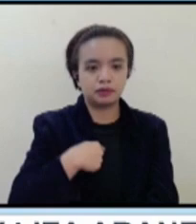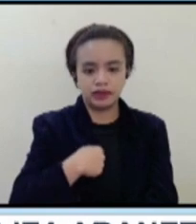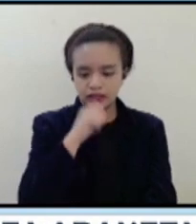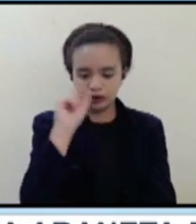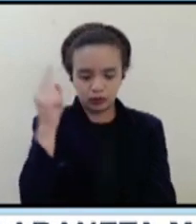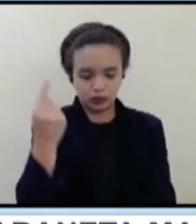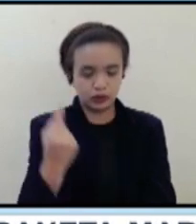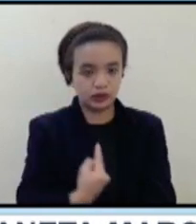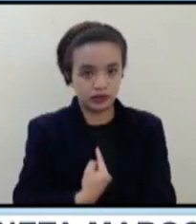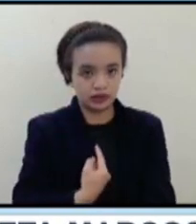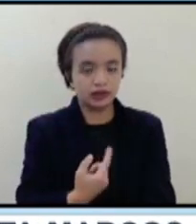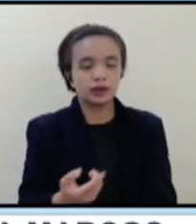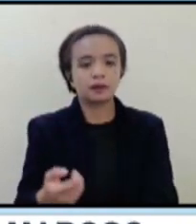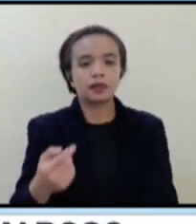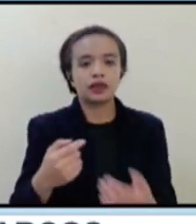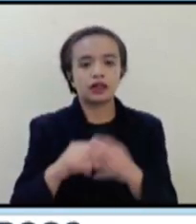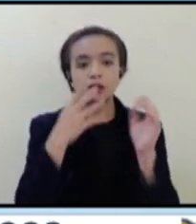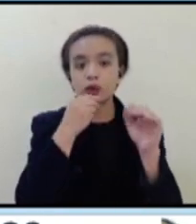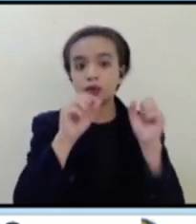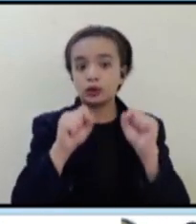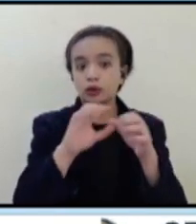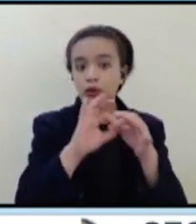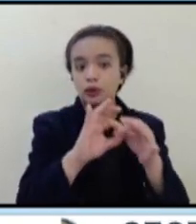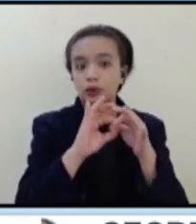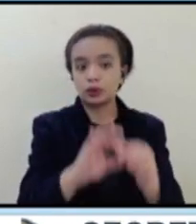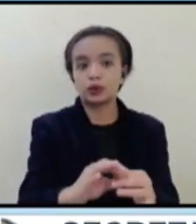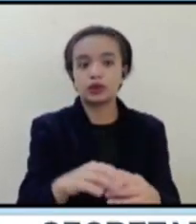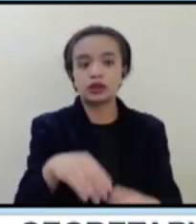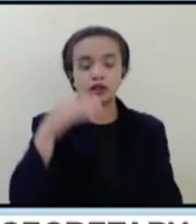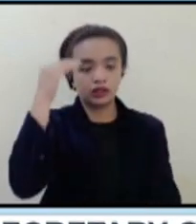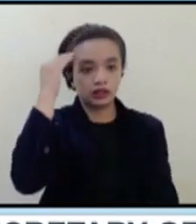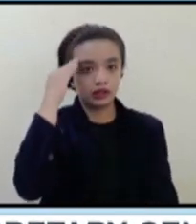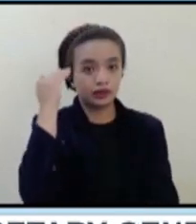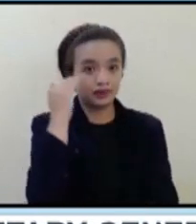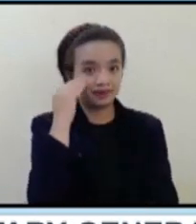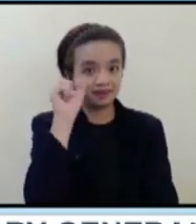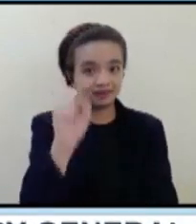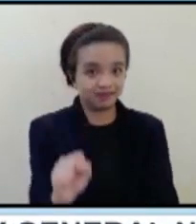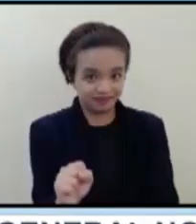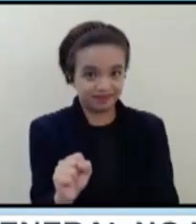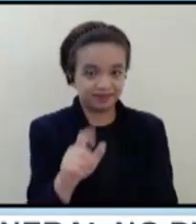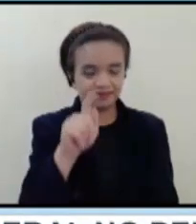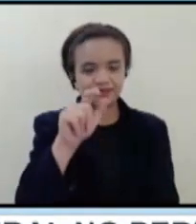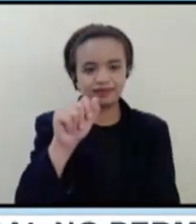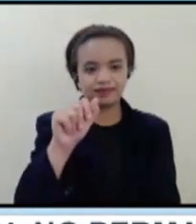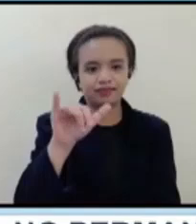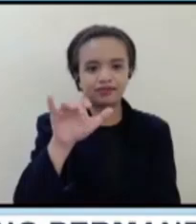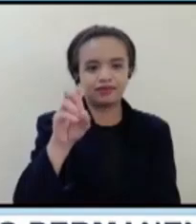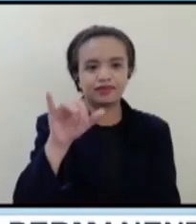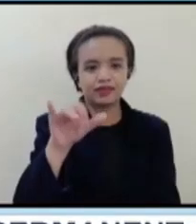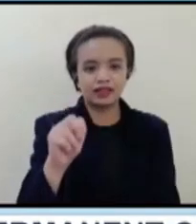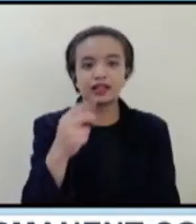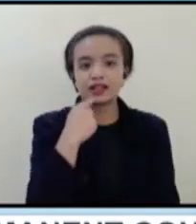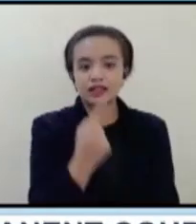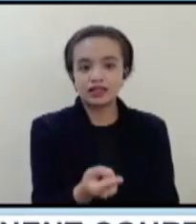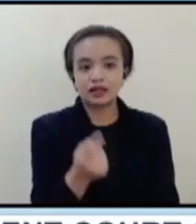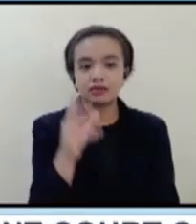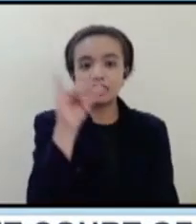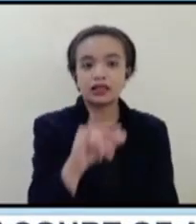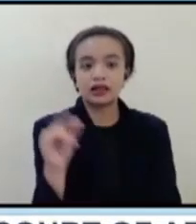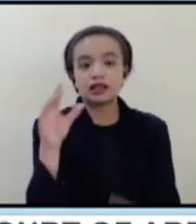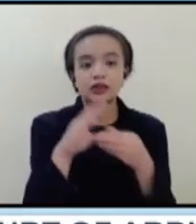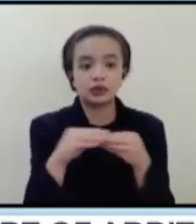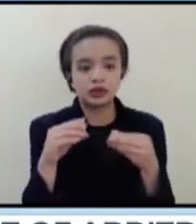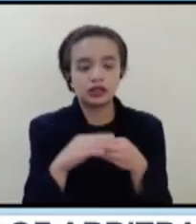saan makaka-collab niya ang K-pop iconic vocalist na si Taeyeon. Ayon sa nasabing IG story, ang kanta